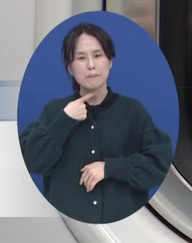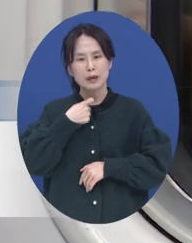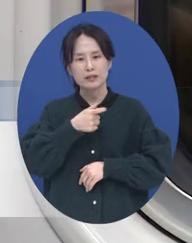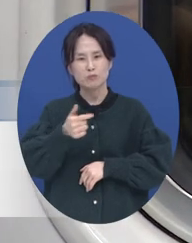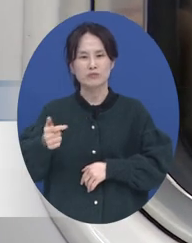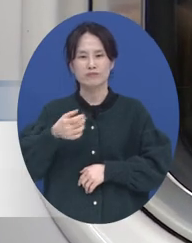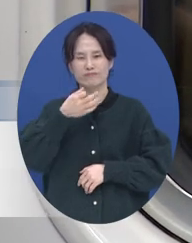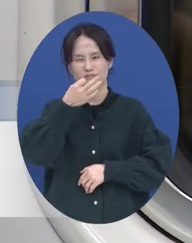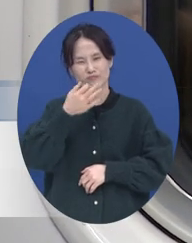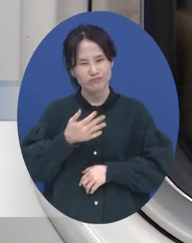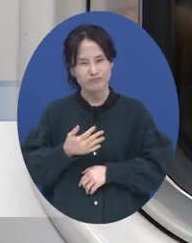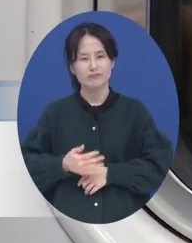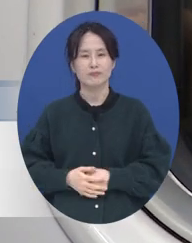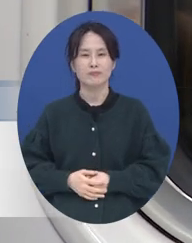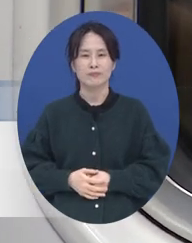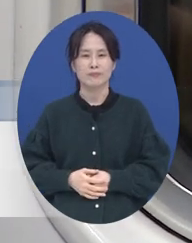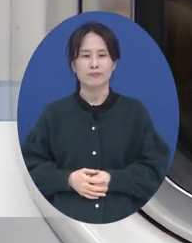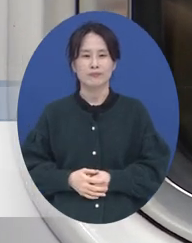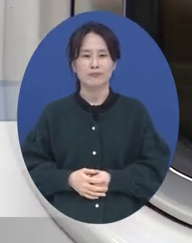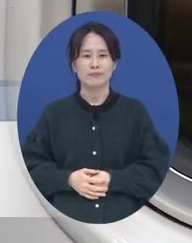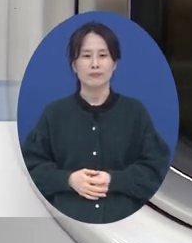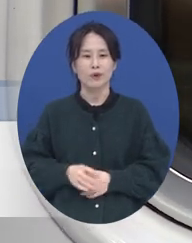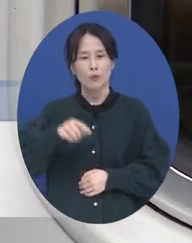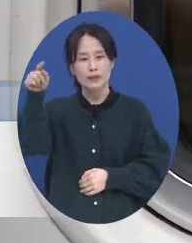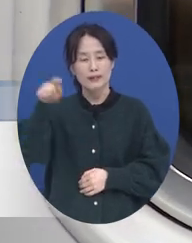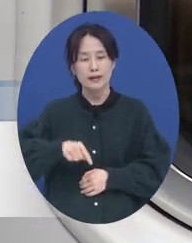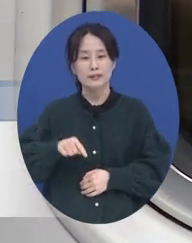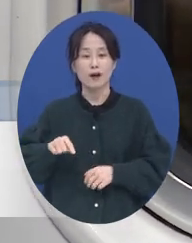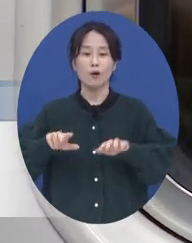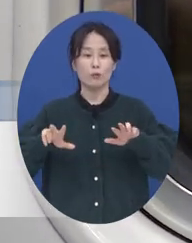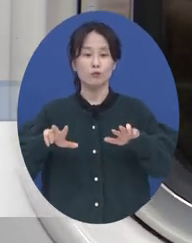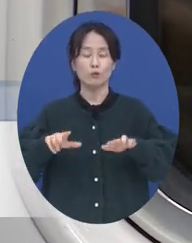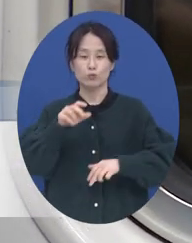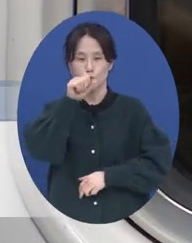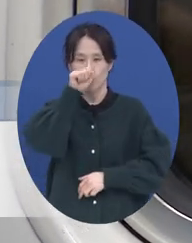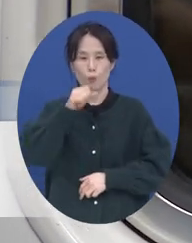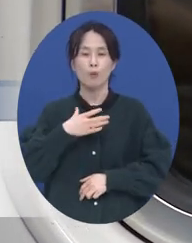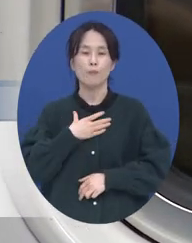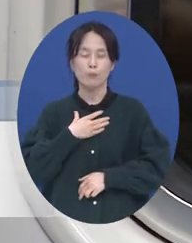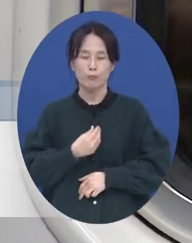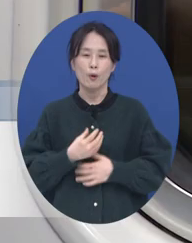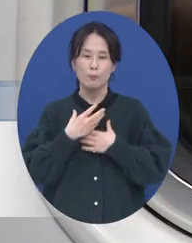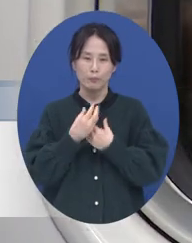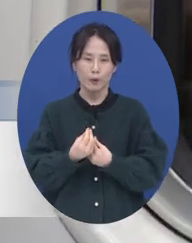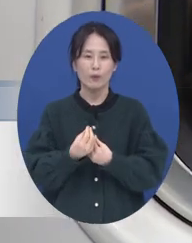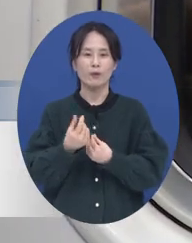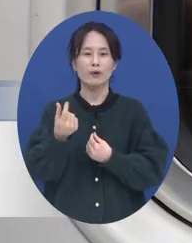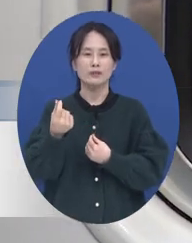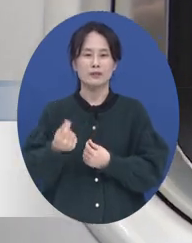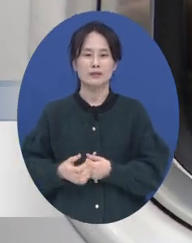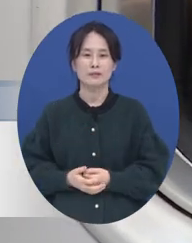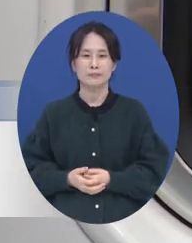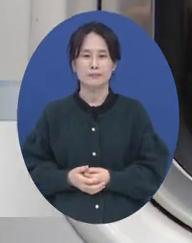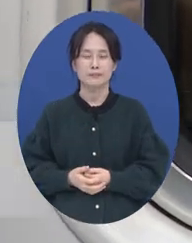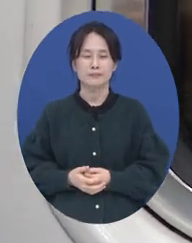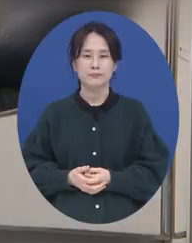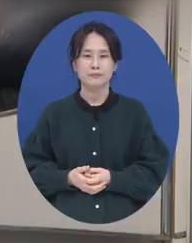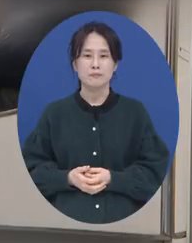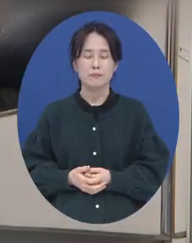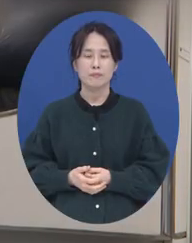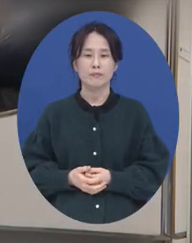타고 다녀봤는데 너무 힘들었어요. 왔다 갔다 하는 것도 좋고 이게 좋은 것